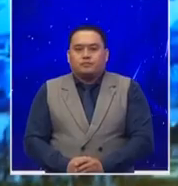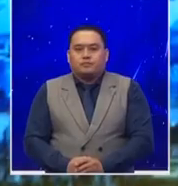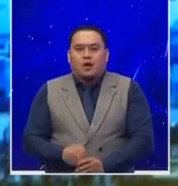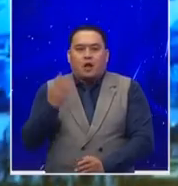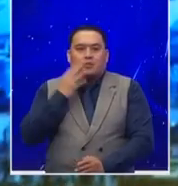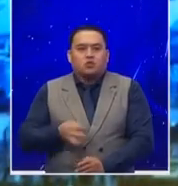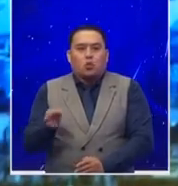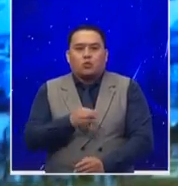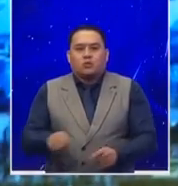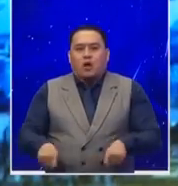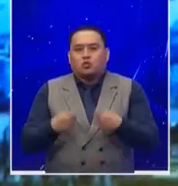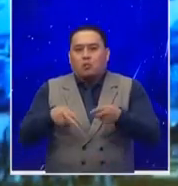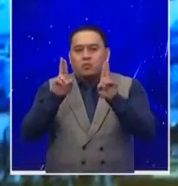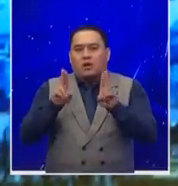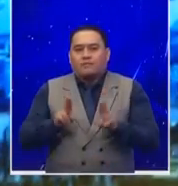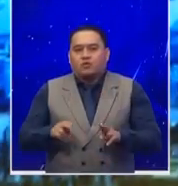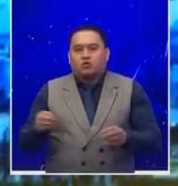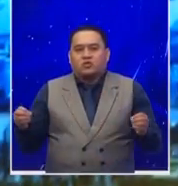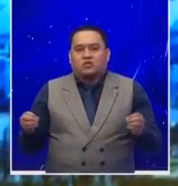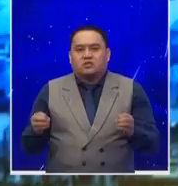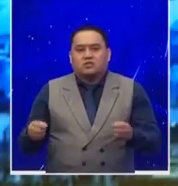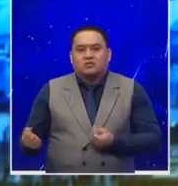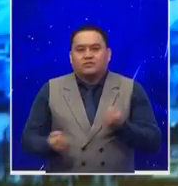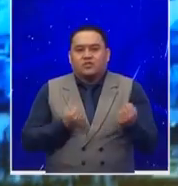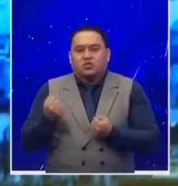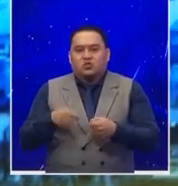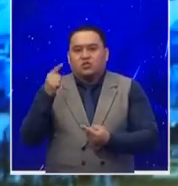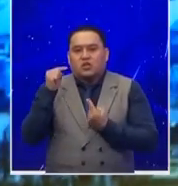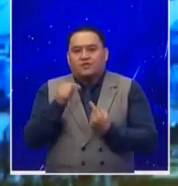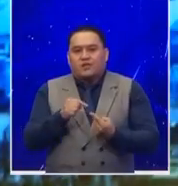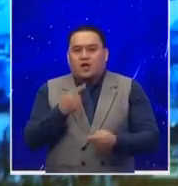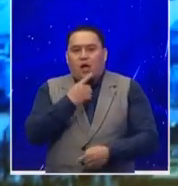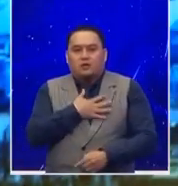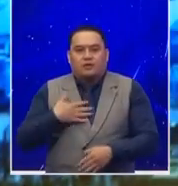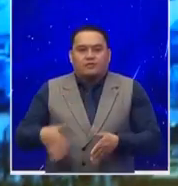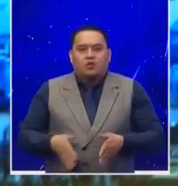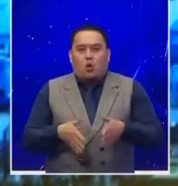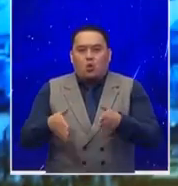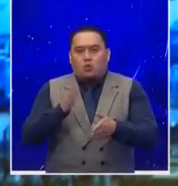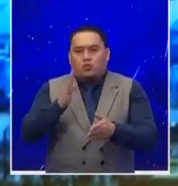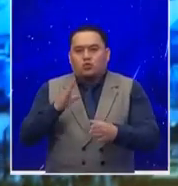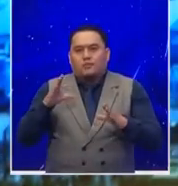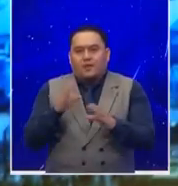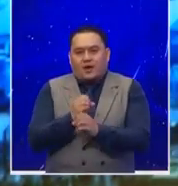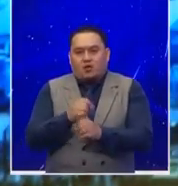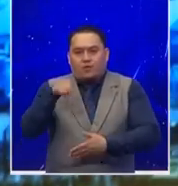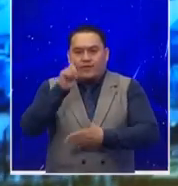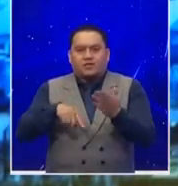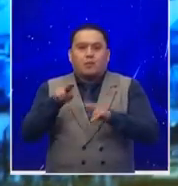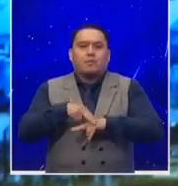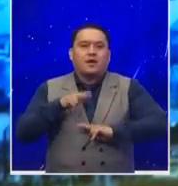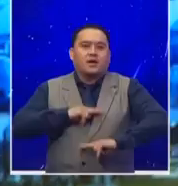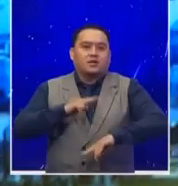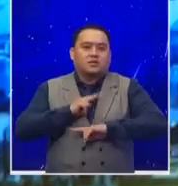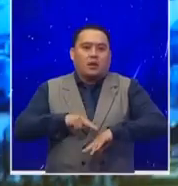В Алматинской области нарушений правил дорожного движения, а соответственно и травматизма на дорогах, станет меньше, уверены сотрудники